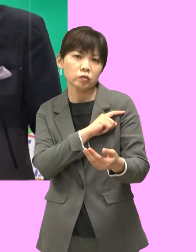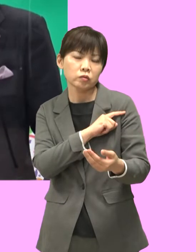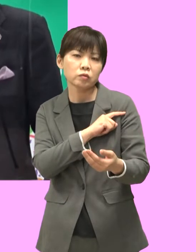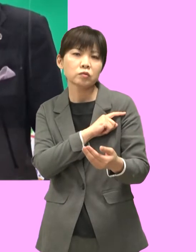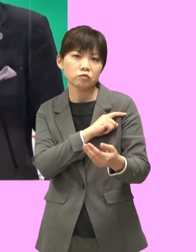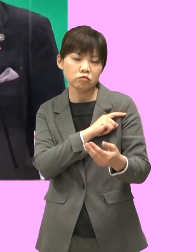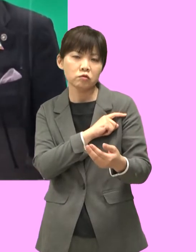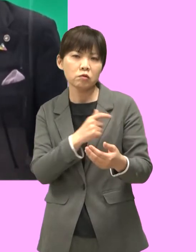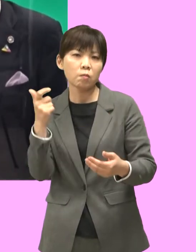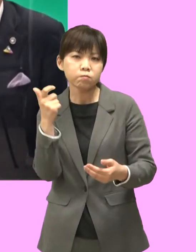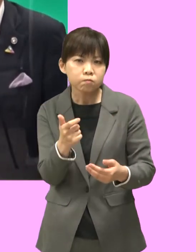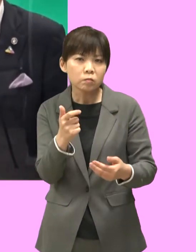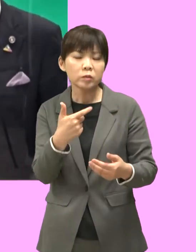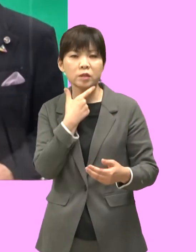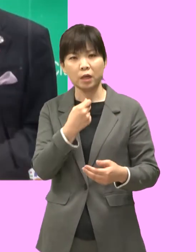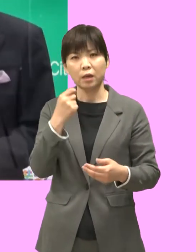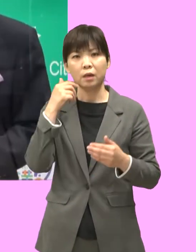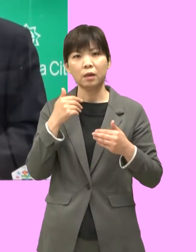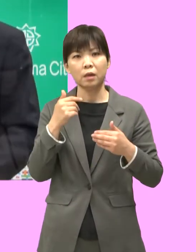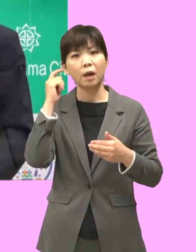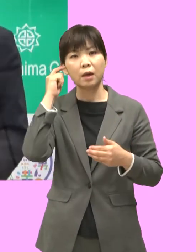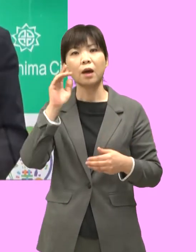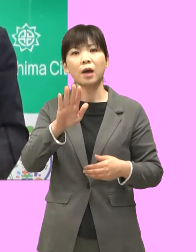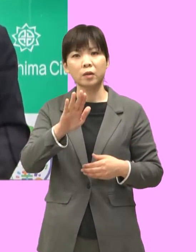。 ありがとうございました